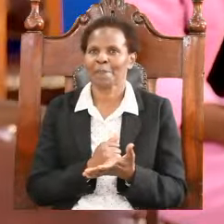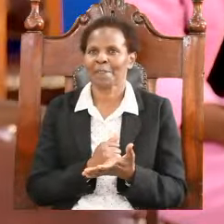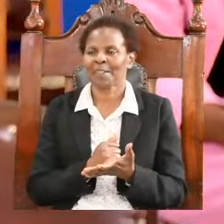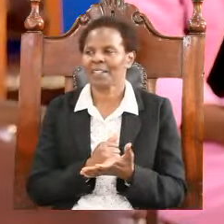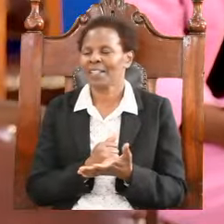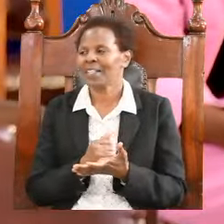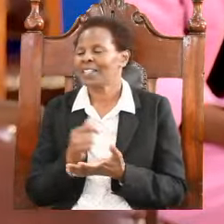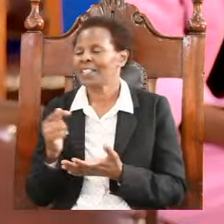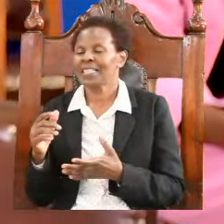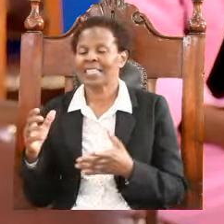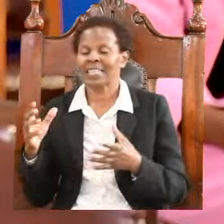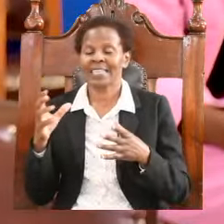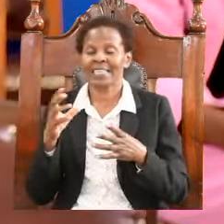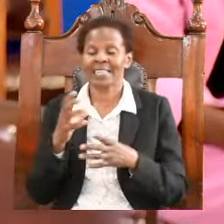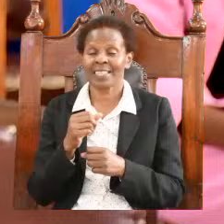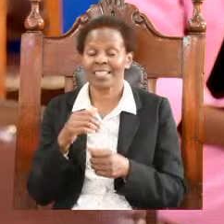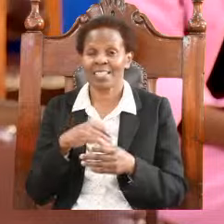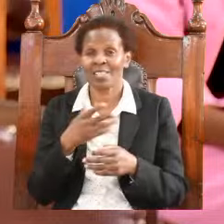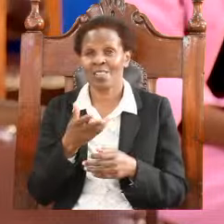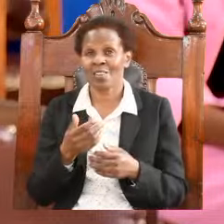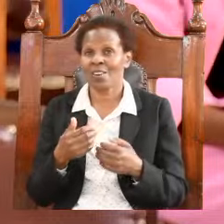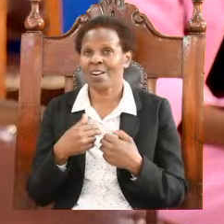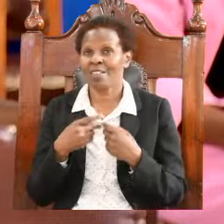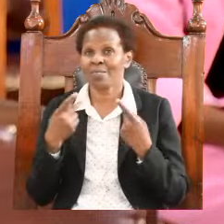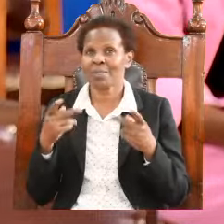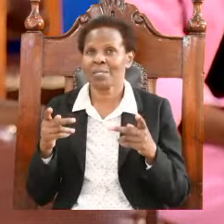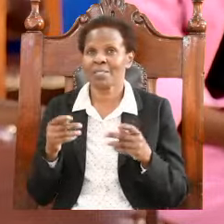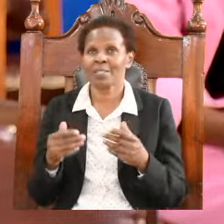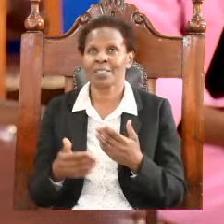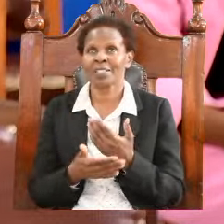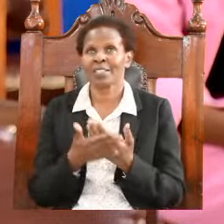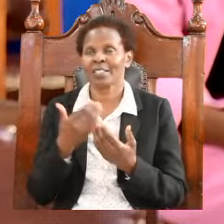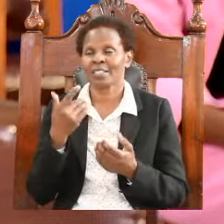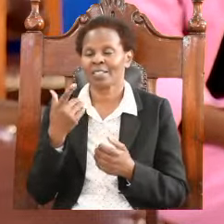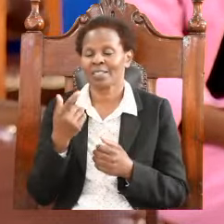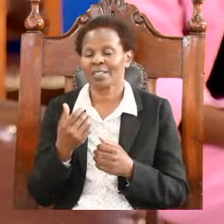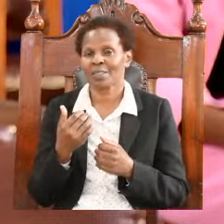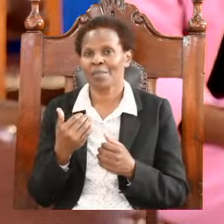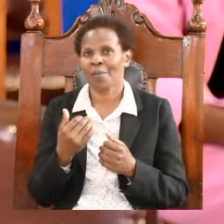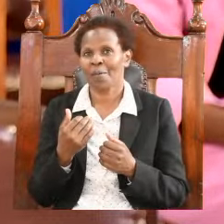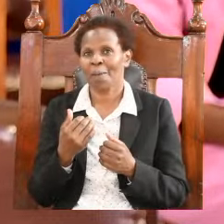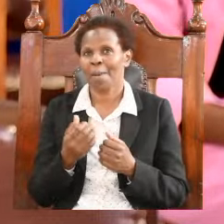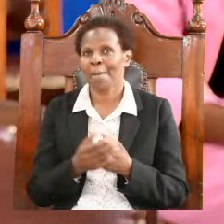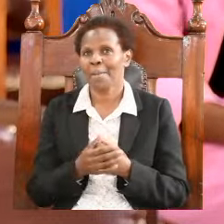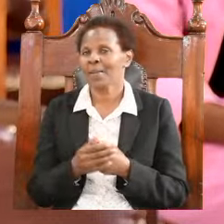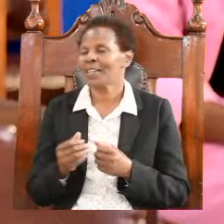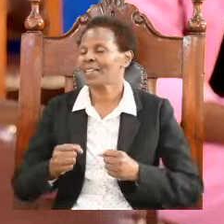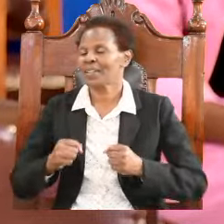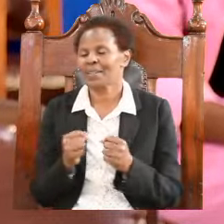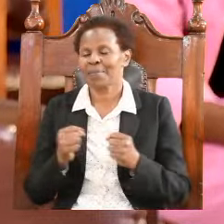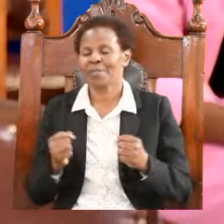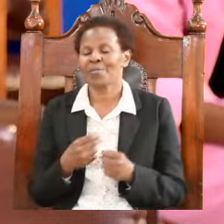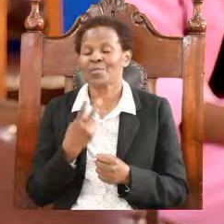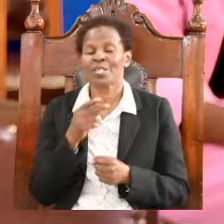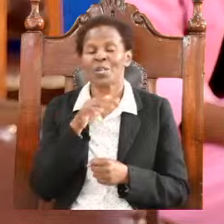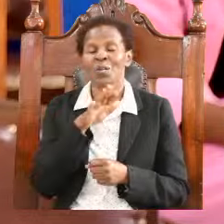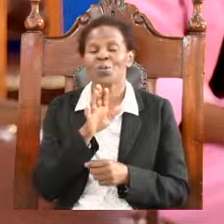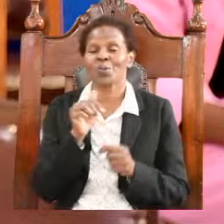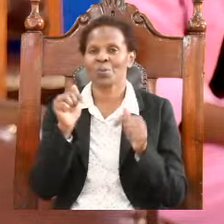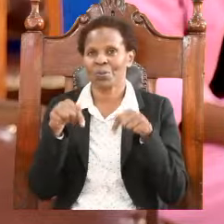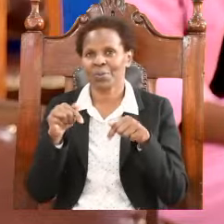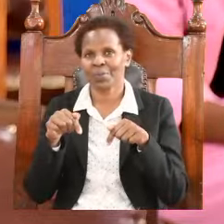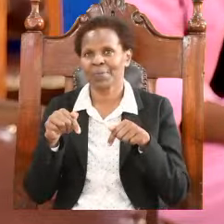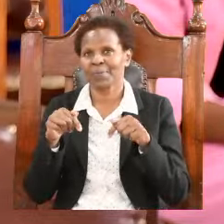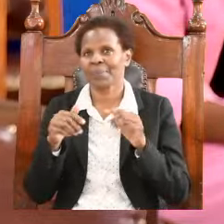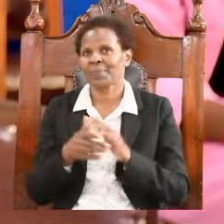hoka tinywa the mwina thayo ni mumenyereirwo ni ngai na ni gukirakena ni tondu wa kumwona muthenya wo